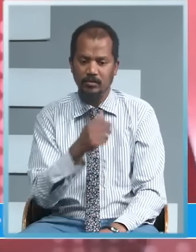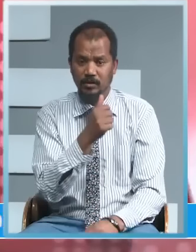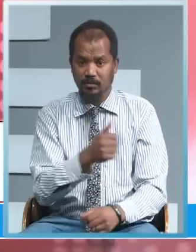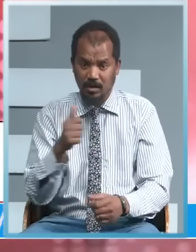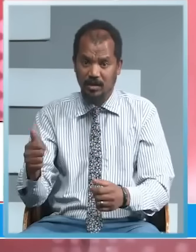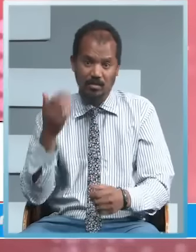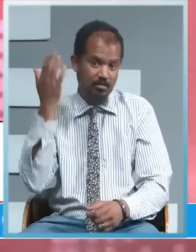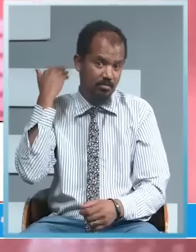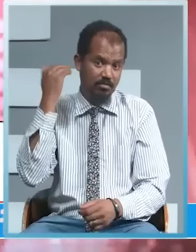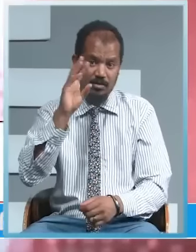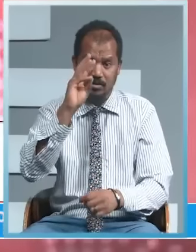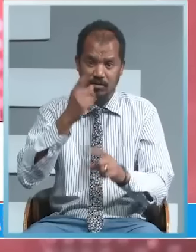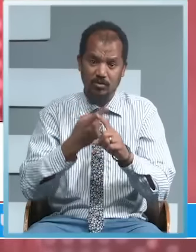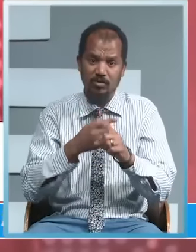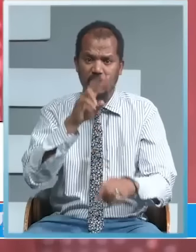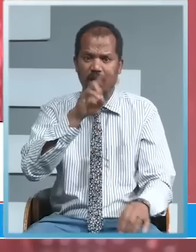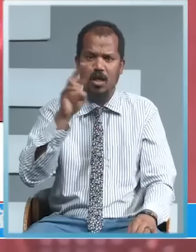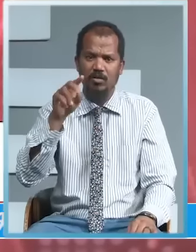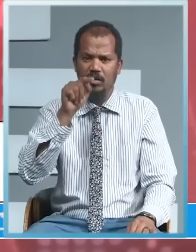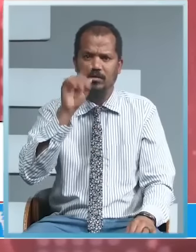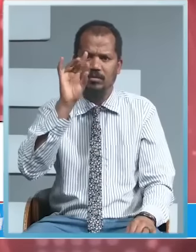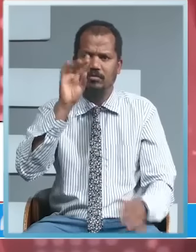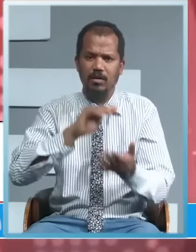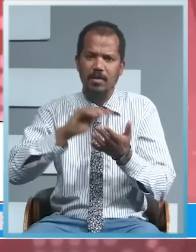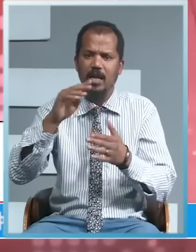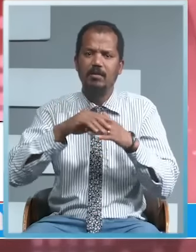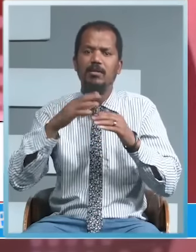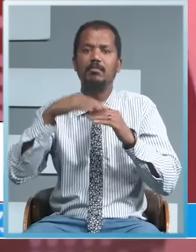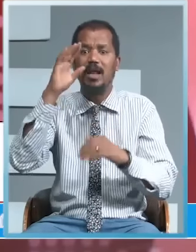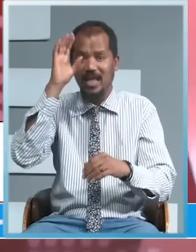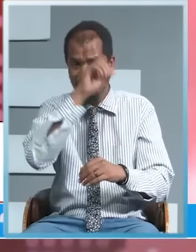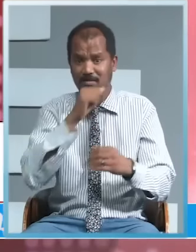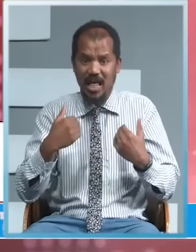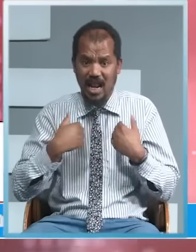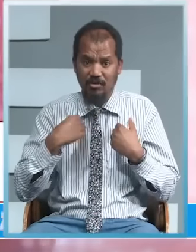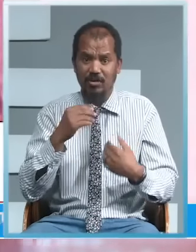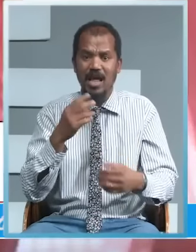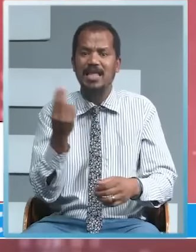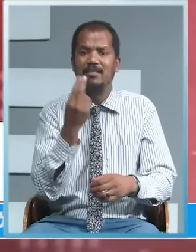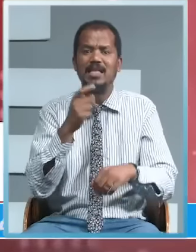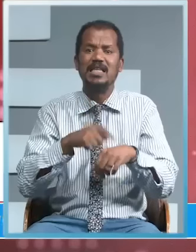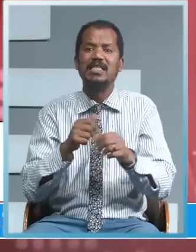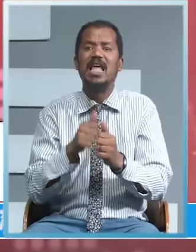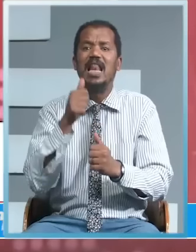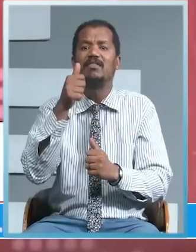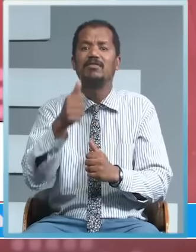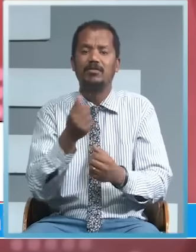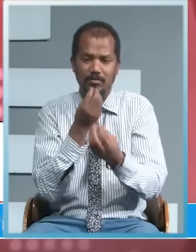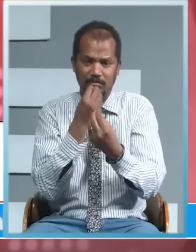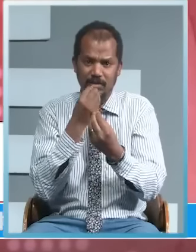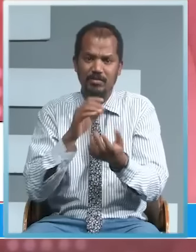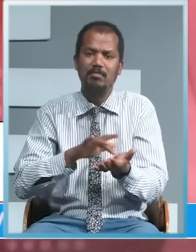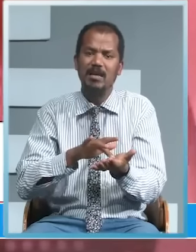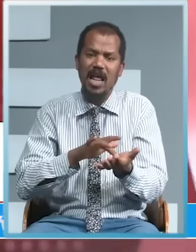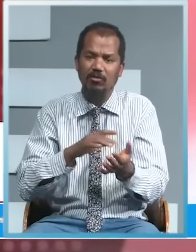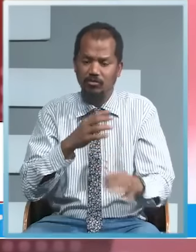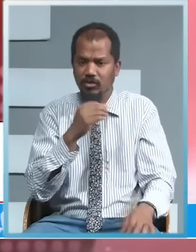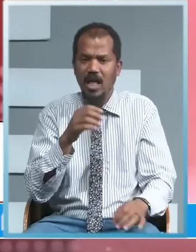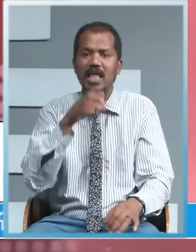በአዲስ አበባ ባለፉት 6 ወራት ከ22.8 ሚሊዮን ብር በላይ ግምት ያላቸውና የመጠቀሚያ ጊዜ ያለፈባቸው ምግብ